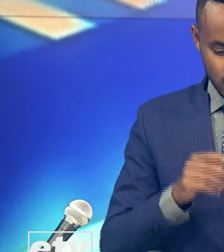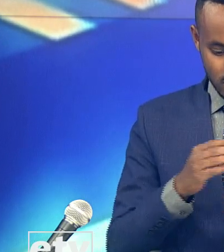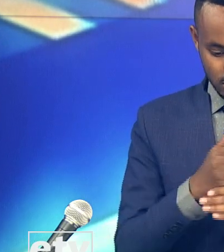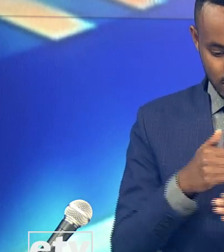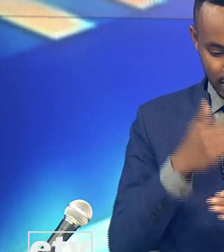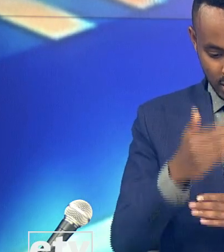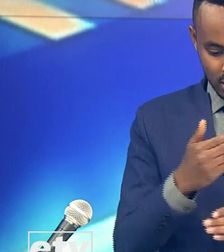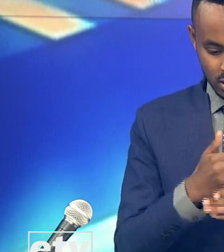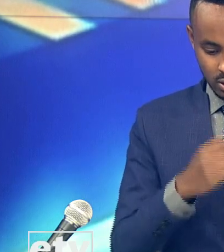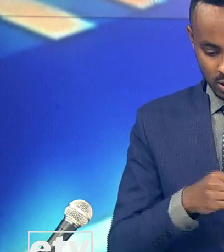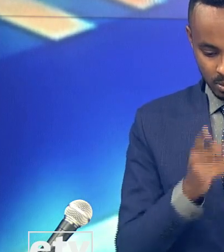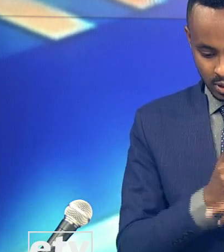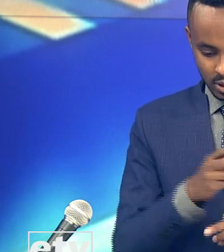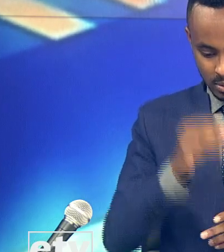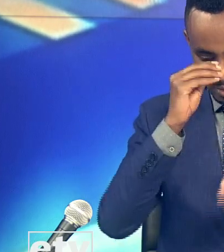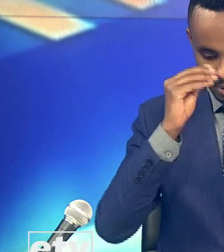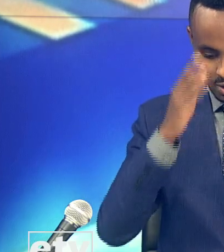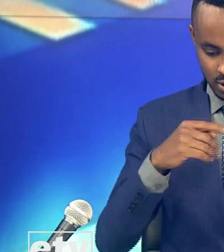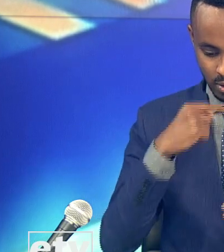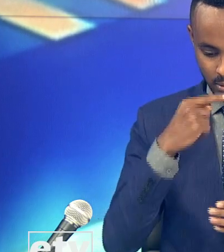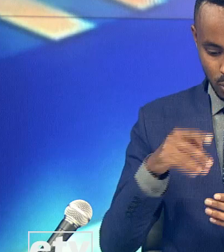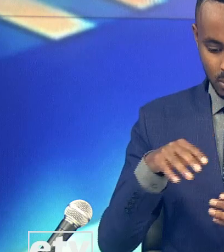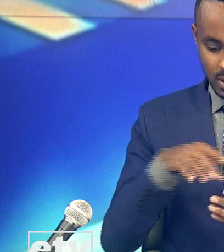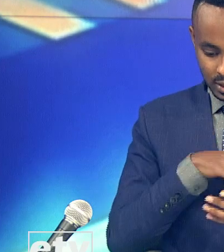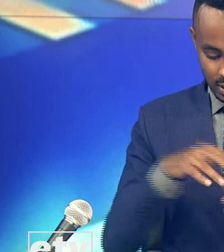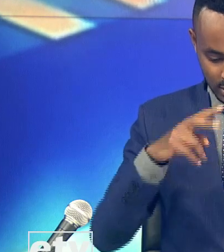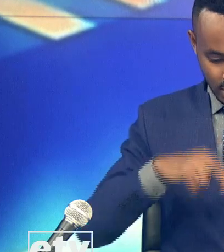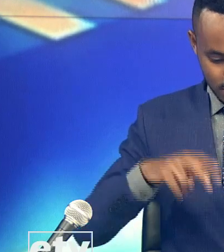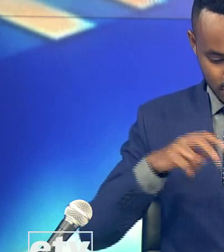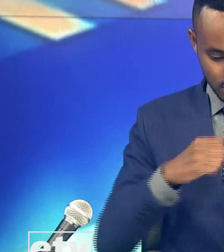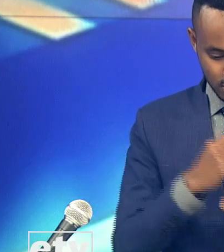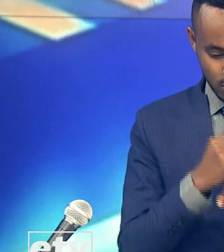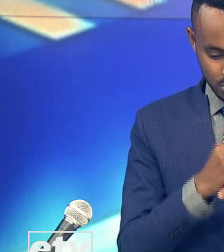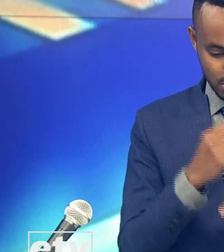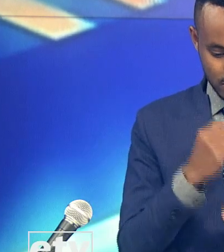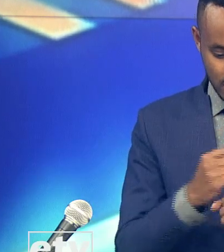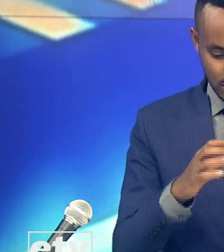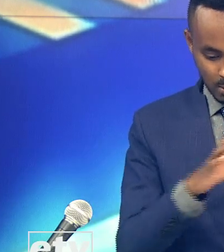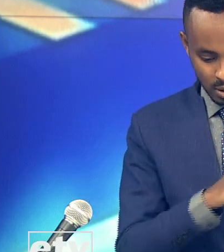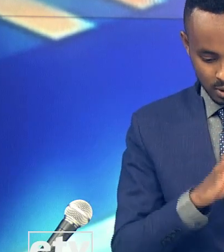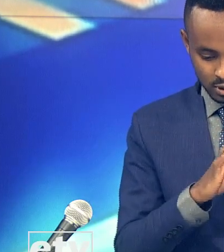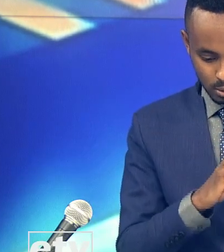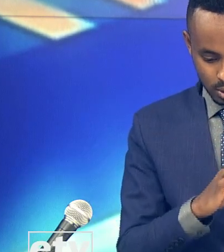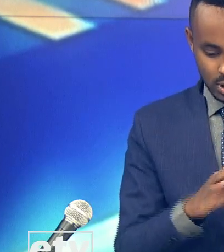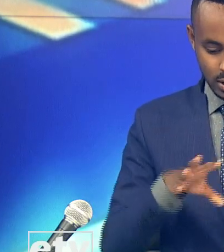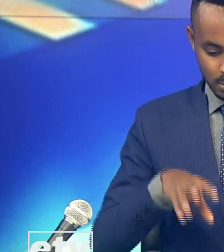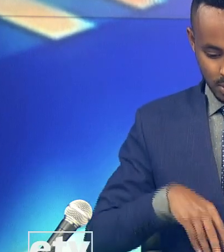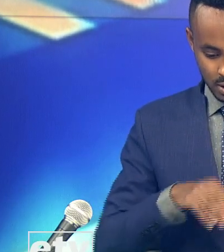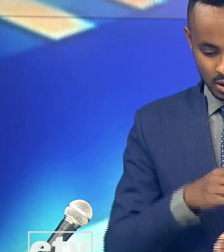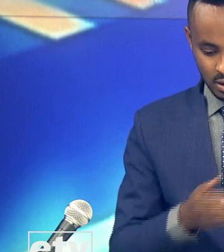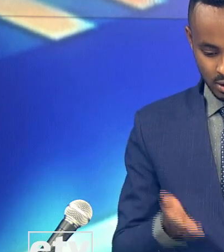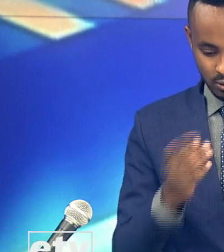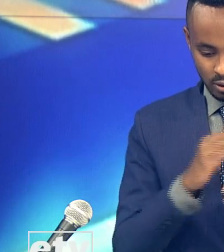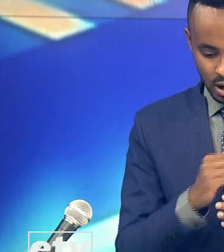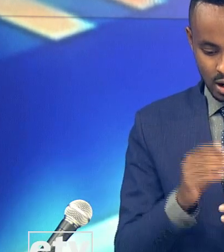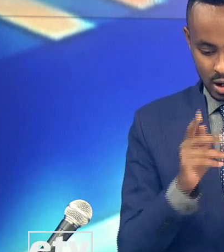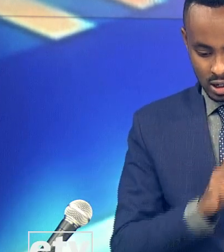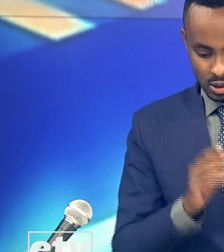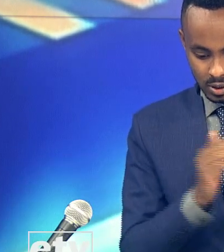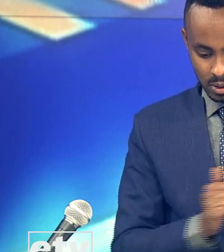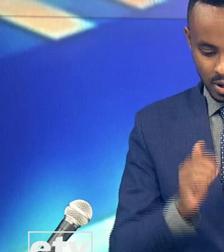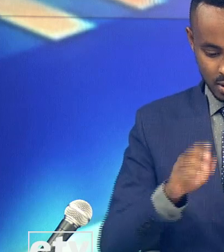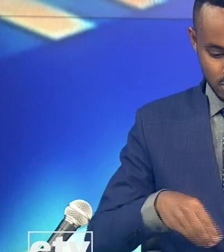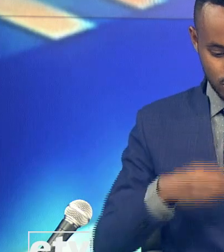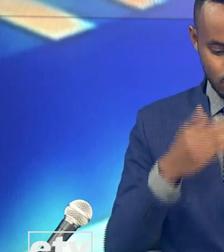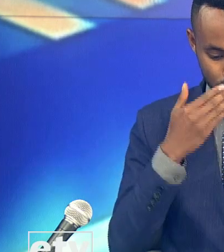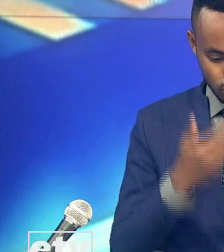ዩኒቨርሲቲው ለቀጣይ ደረጃውን የጠበቀ የመማር ማስተማር ብሎም የጥናትና ምርምር ስራዎችን በመስራት ለማህበረሰቡ ተቀባይነት ያተረፉና